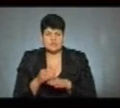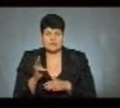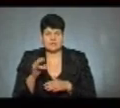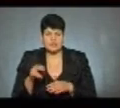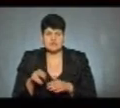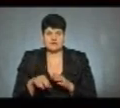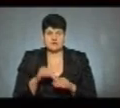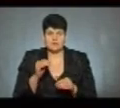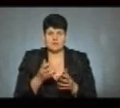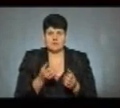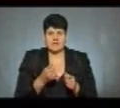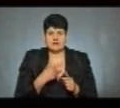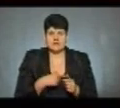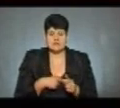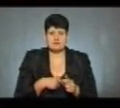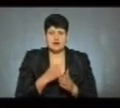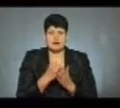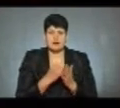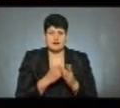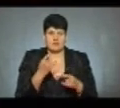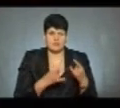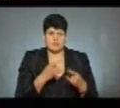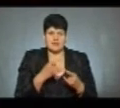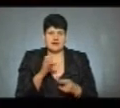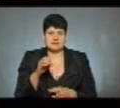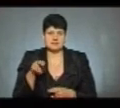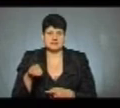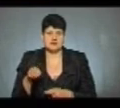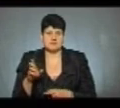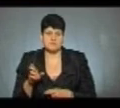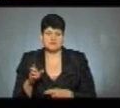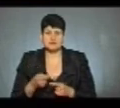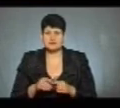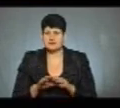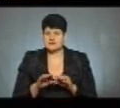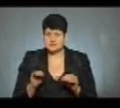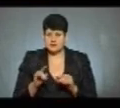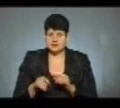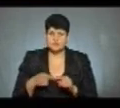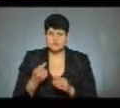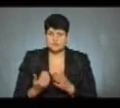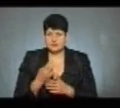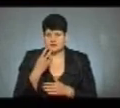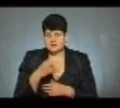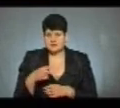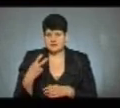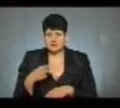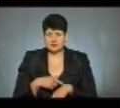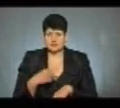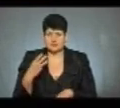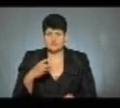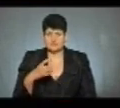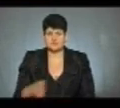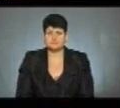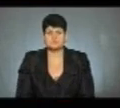нацвідбору, бере на себе телеканал СТБ. Це вся інформація на цю годину. Наступний випуск дивіться о 20:30.